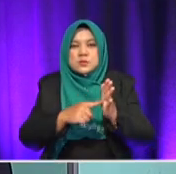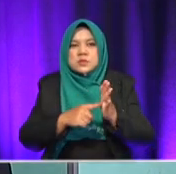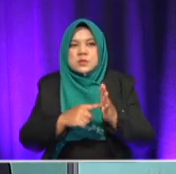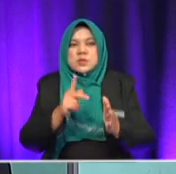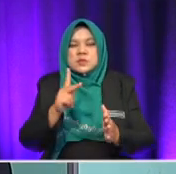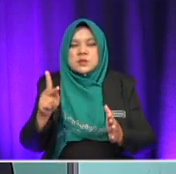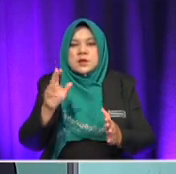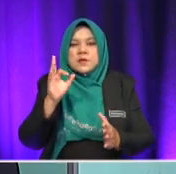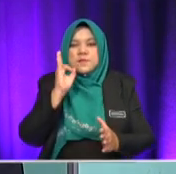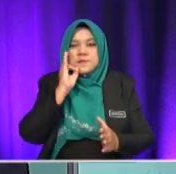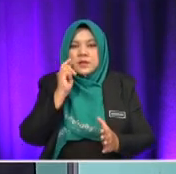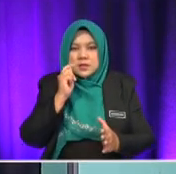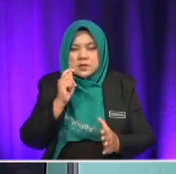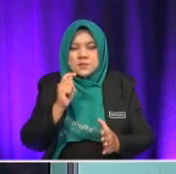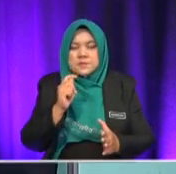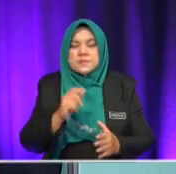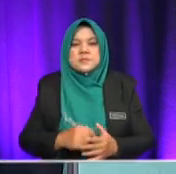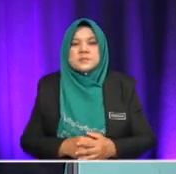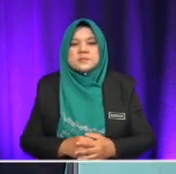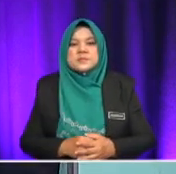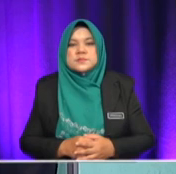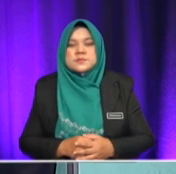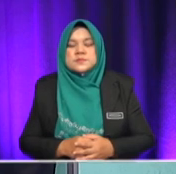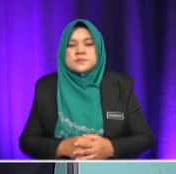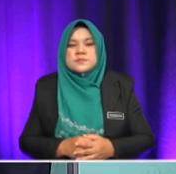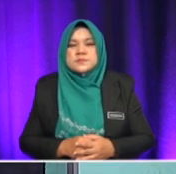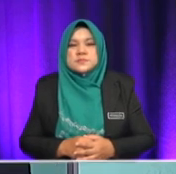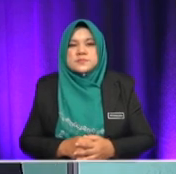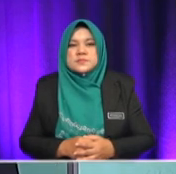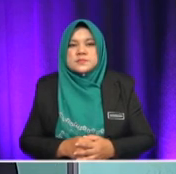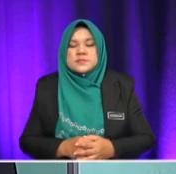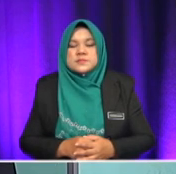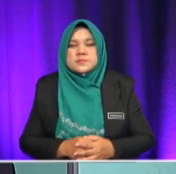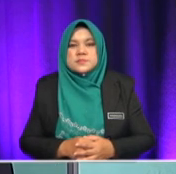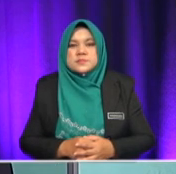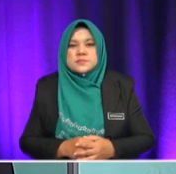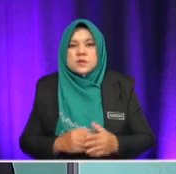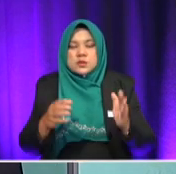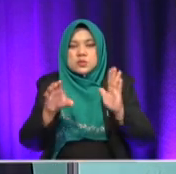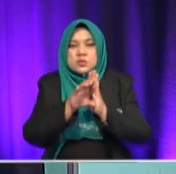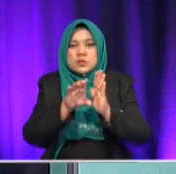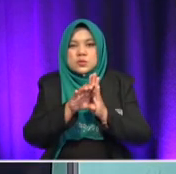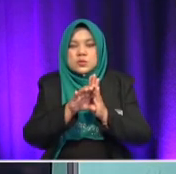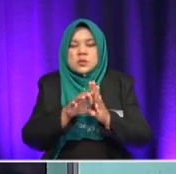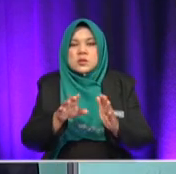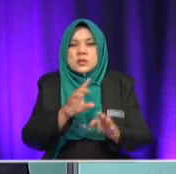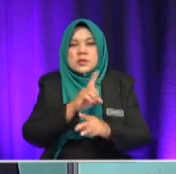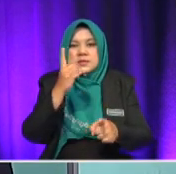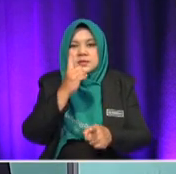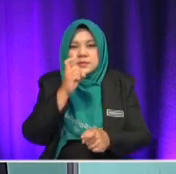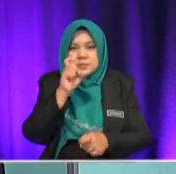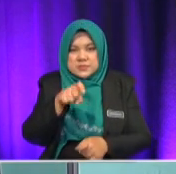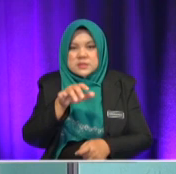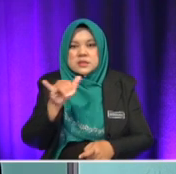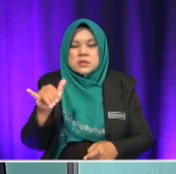Fatin dan juga disebutkan oleh Farah tadi oke yaitu dikatakan bahwa ini contoh Tak Semestinya tiga Ringgit ya